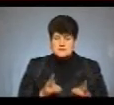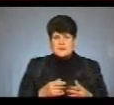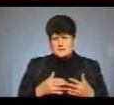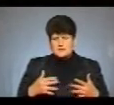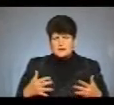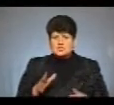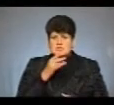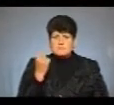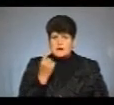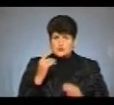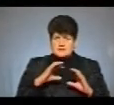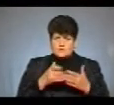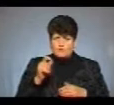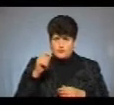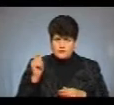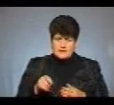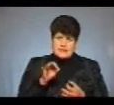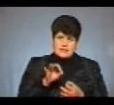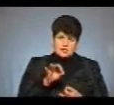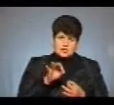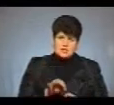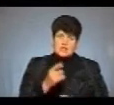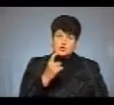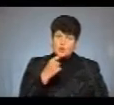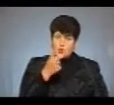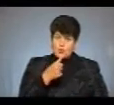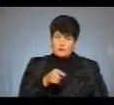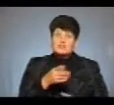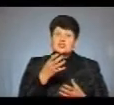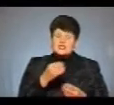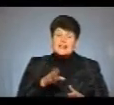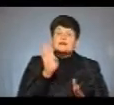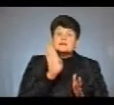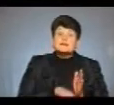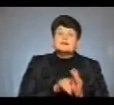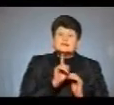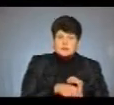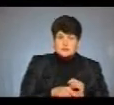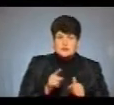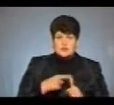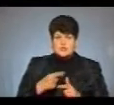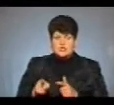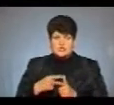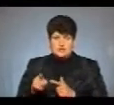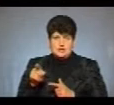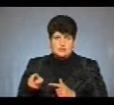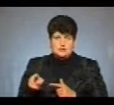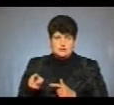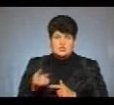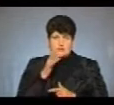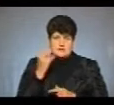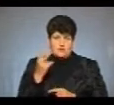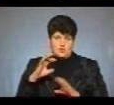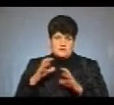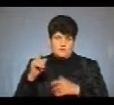світової війни, які пролежали в землі 100 років, вони ще небезпечніші, ніж вибухонебезпечні предмети часів